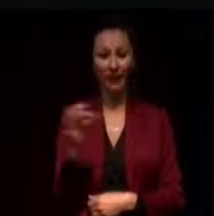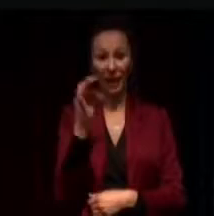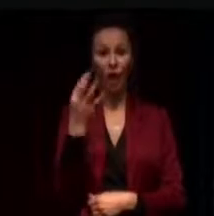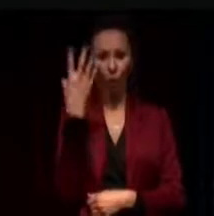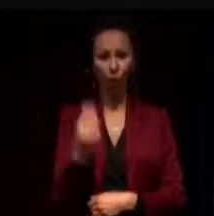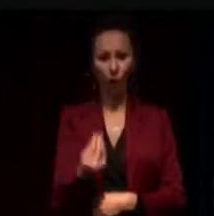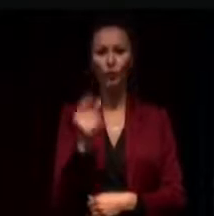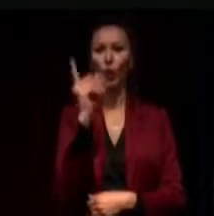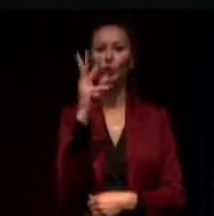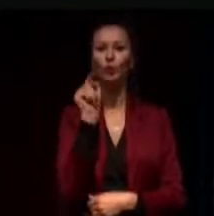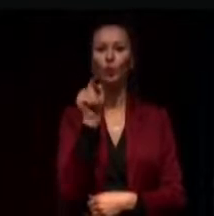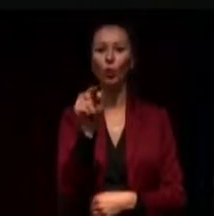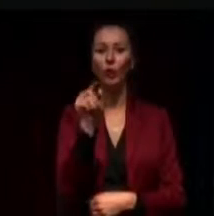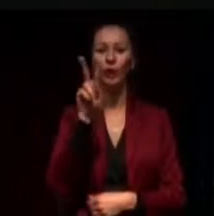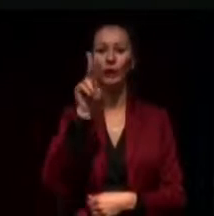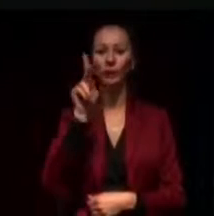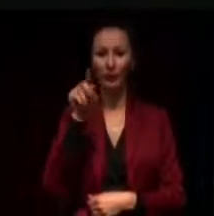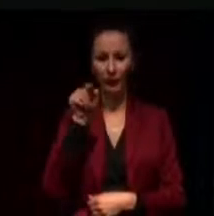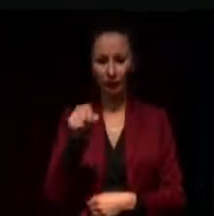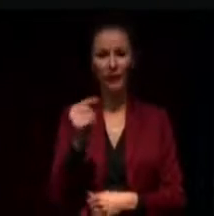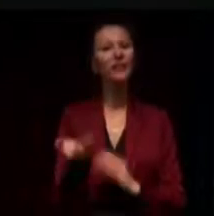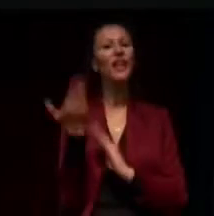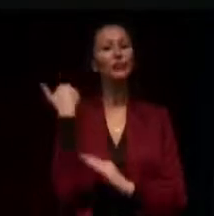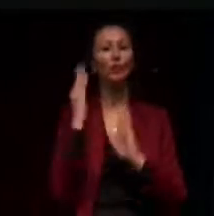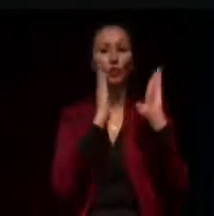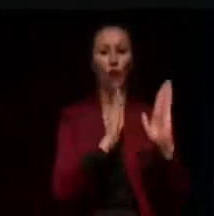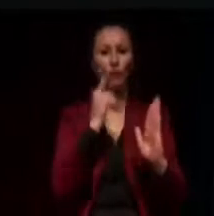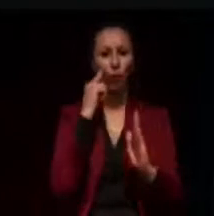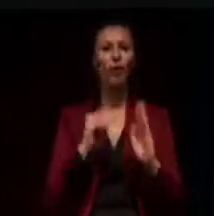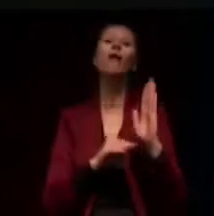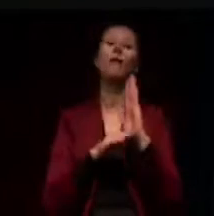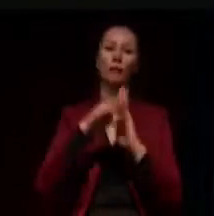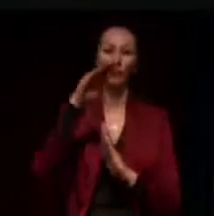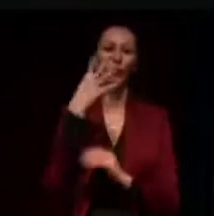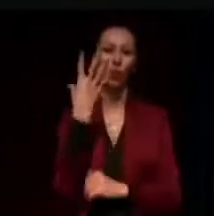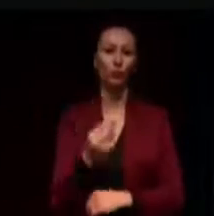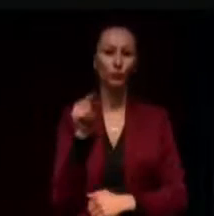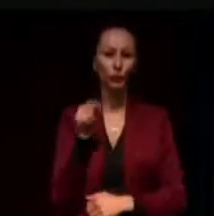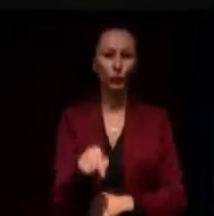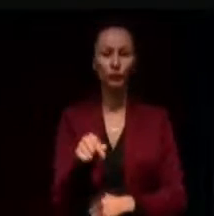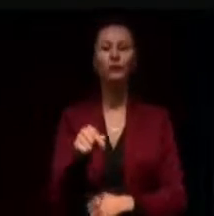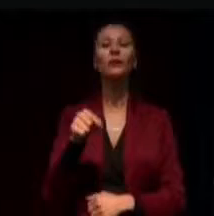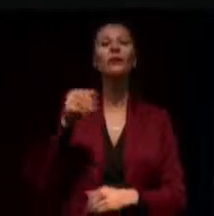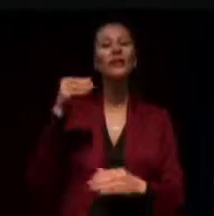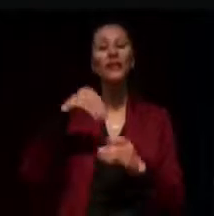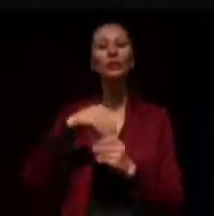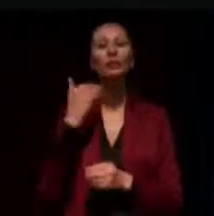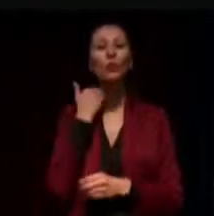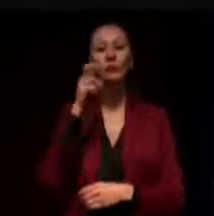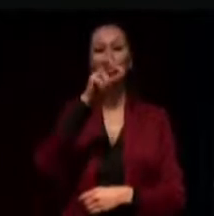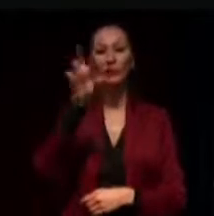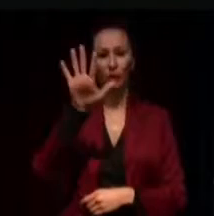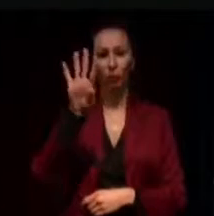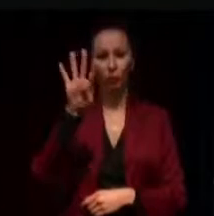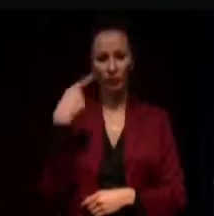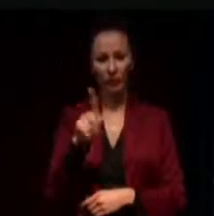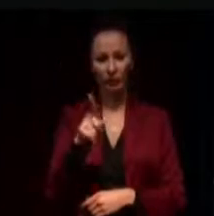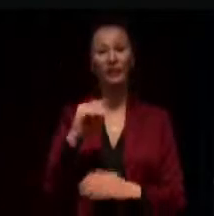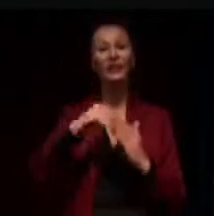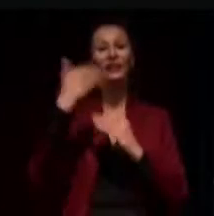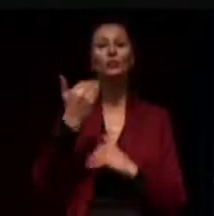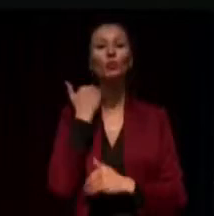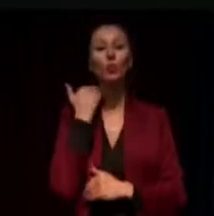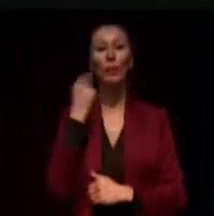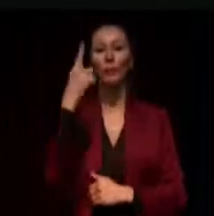7.320.000 milyar olup 13.21 geçmiş döneme göre artış göstermiştir. İç borçlanma 854.000,